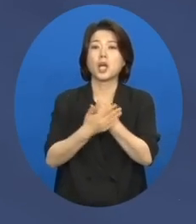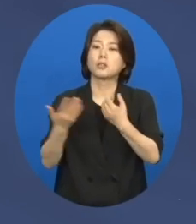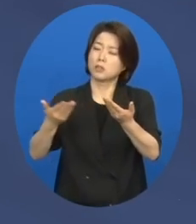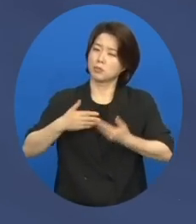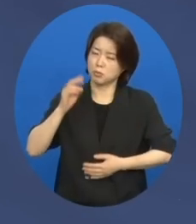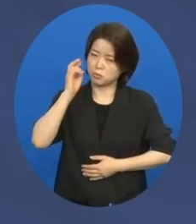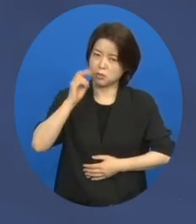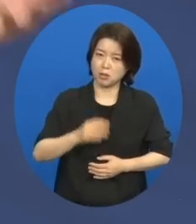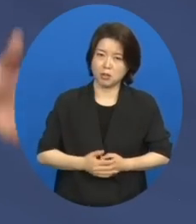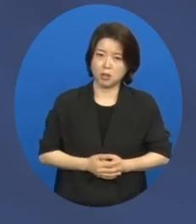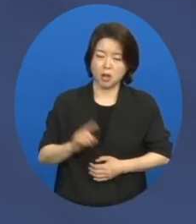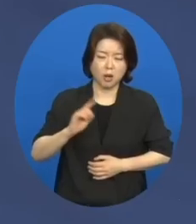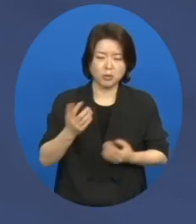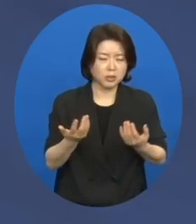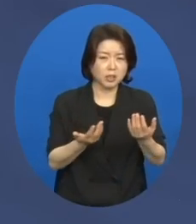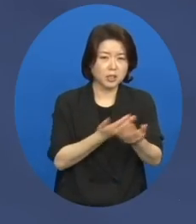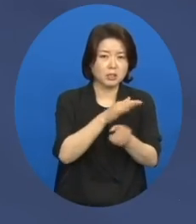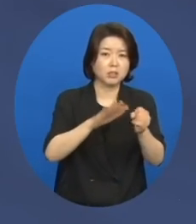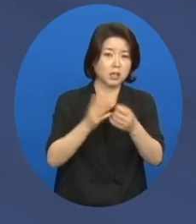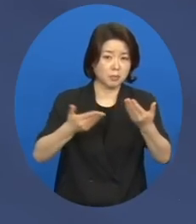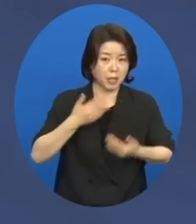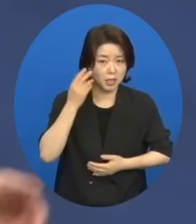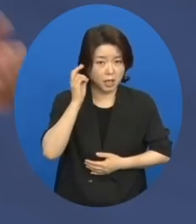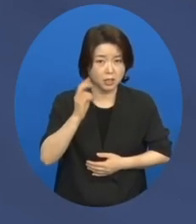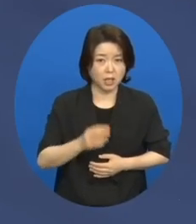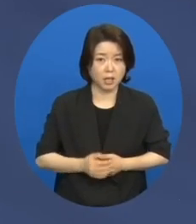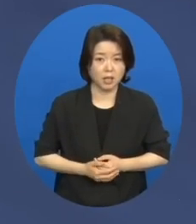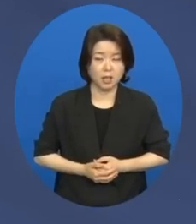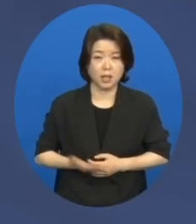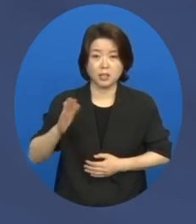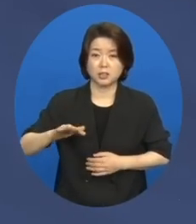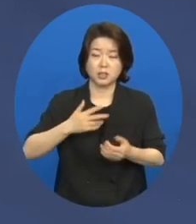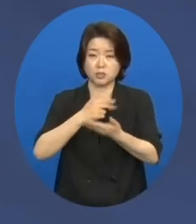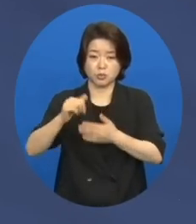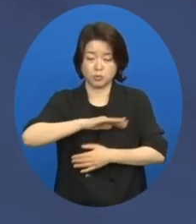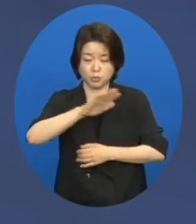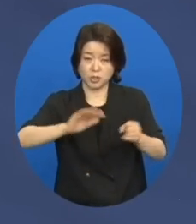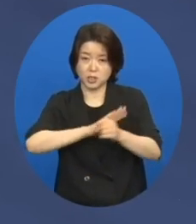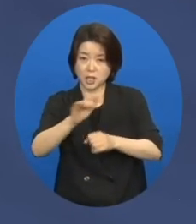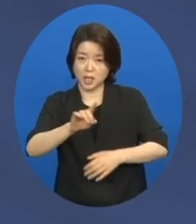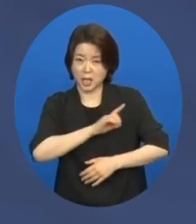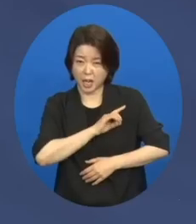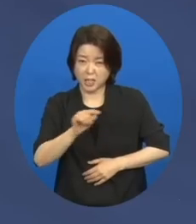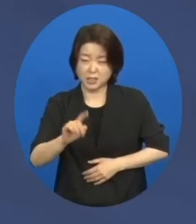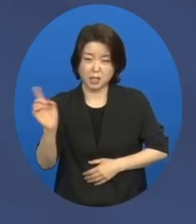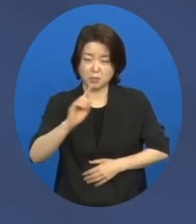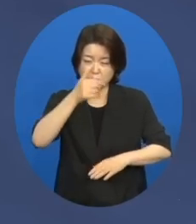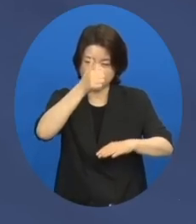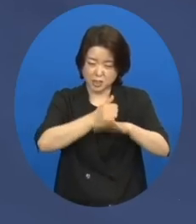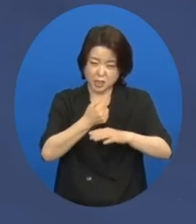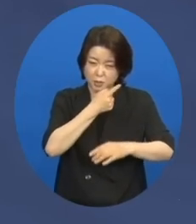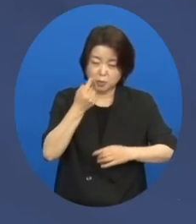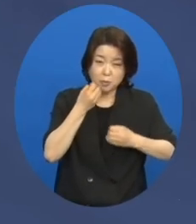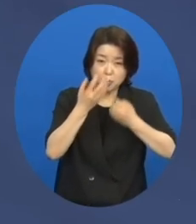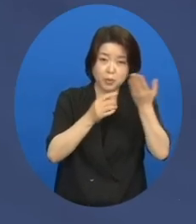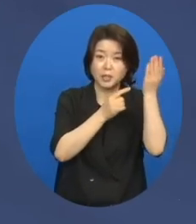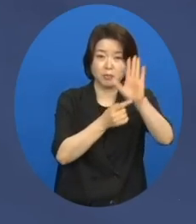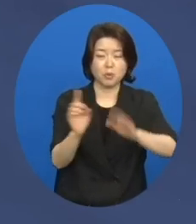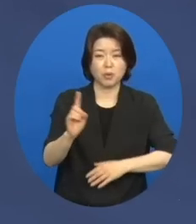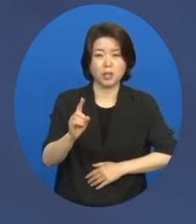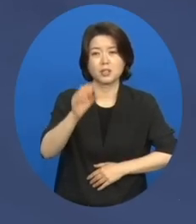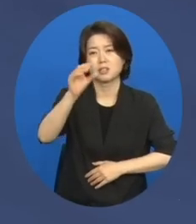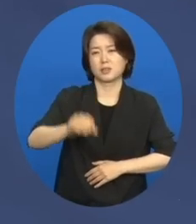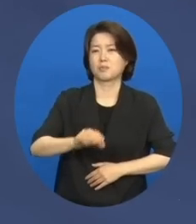베풀어주셨나? 어떻게 이런 사랑을 받았나? 그런데 주님이 우리를 사랑한 가장 사랑의 최후 확정이 뭔지 아세요?